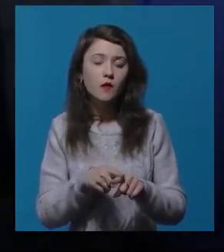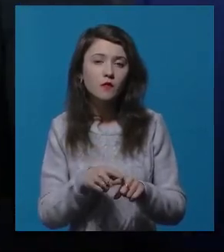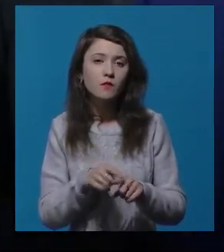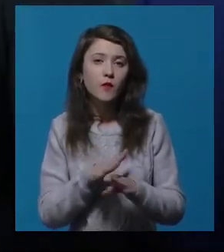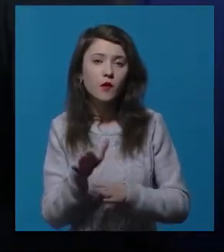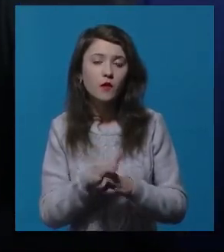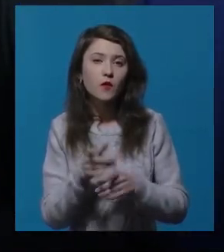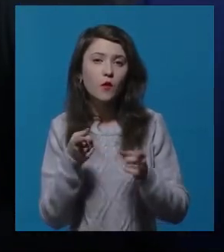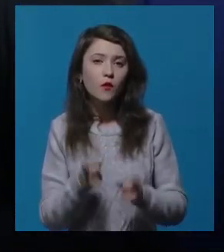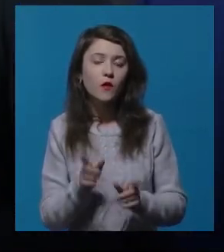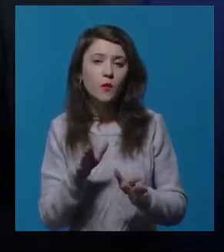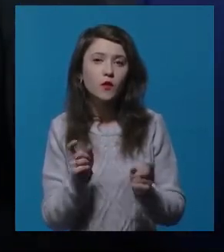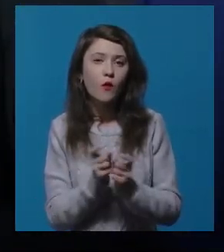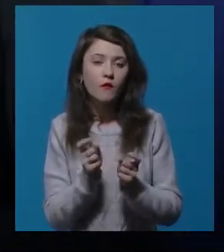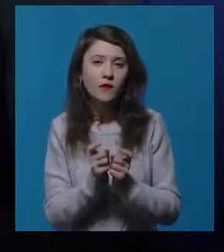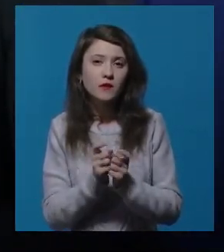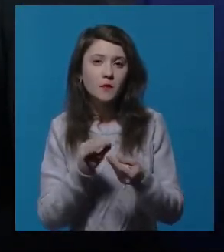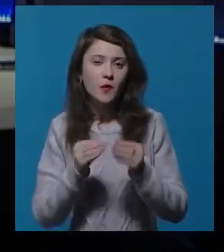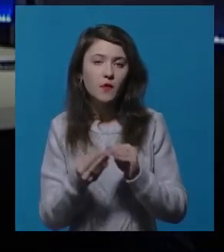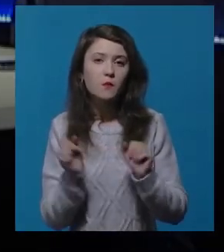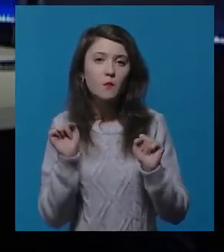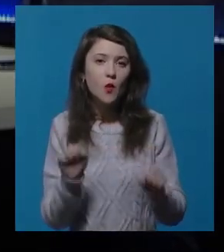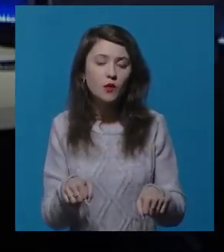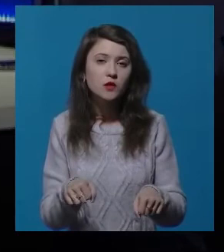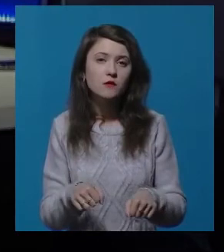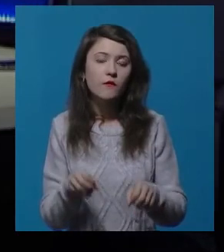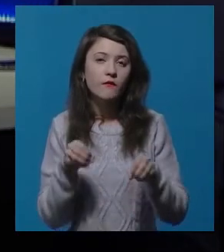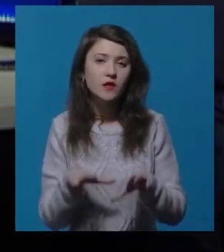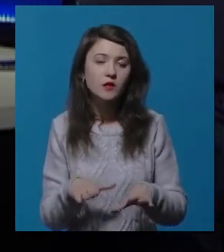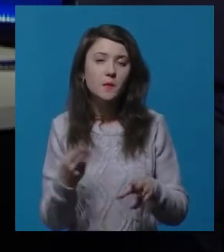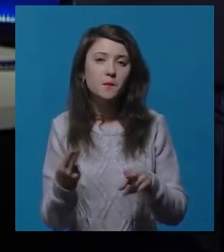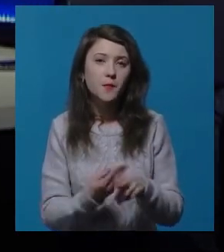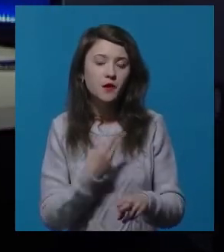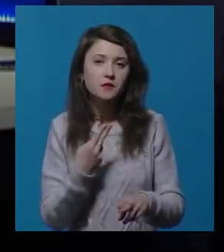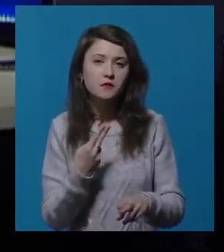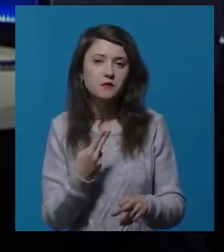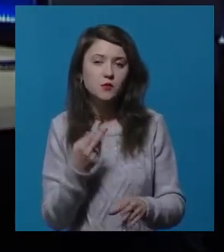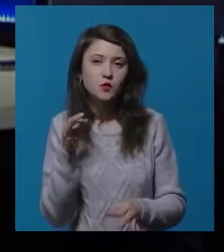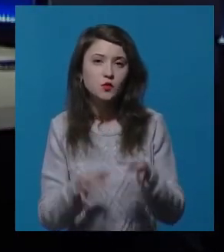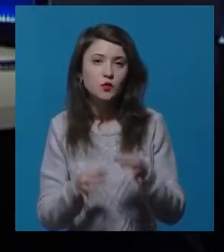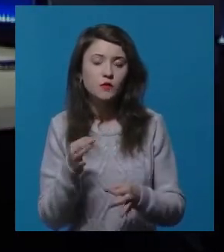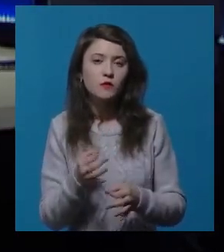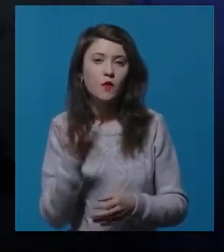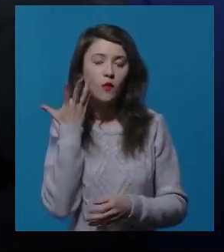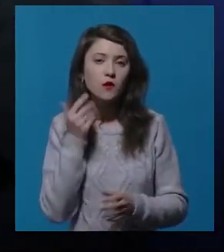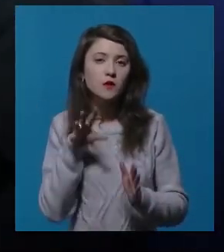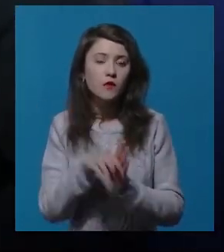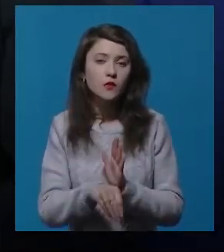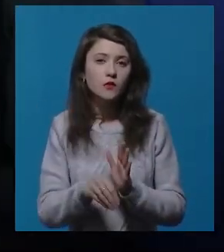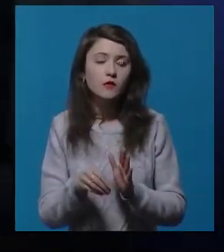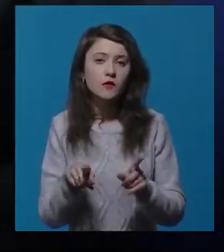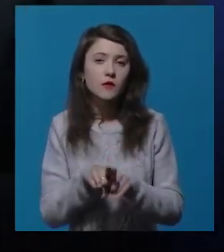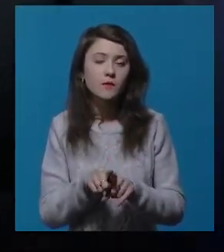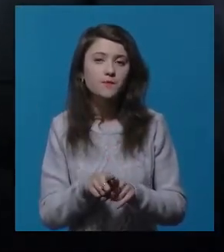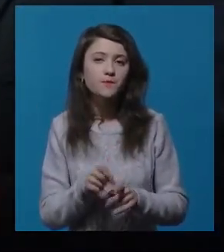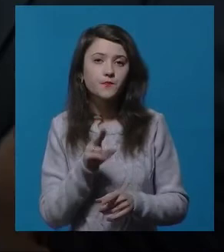певним чином конфліктні ситуації таким чином можна вирішити без застосування судових органів. Тоді коли залучаються, та ось, власне,